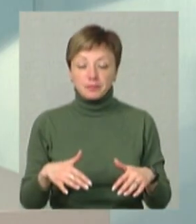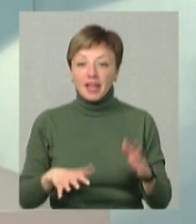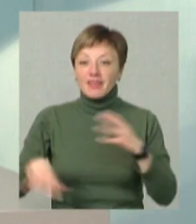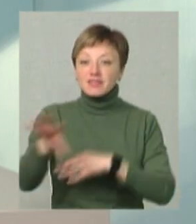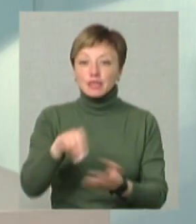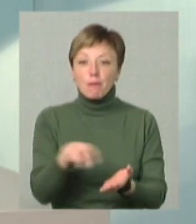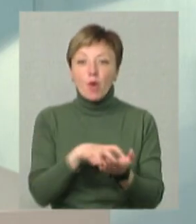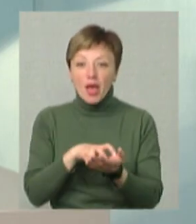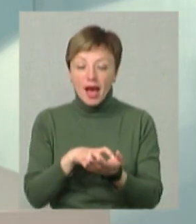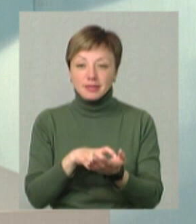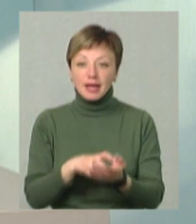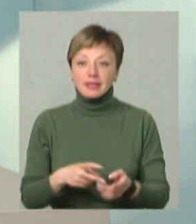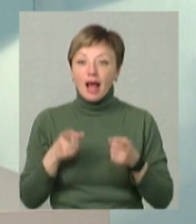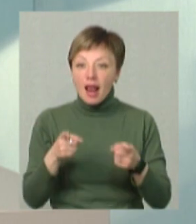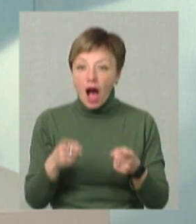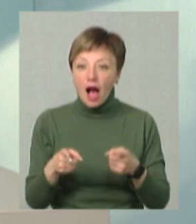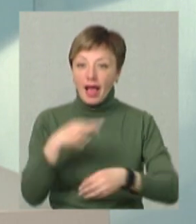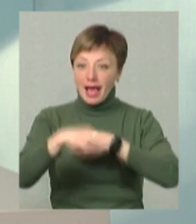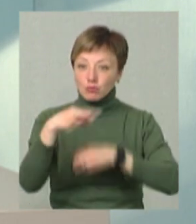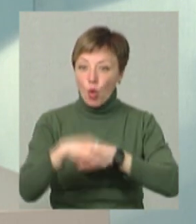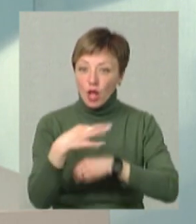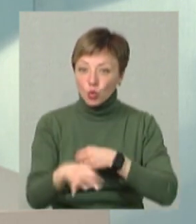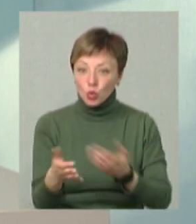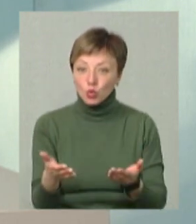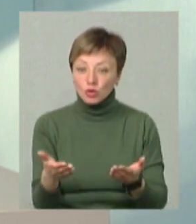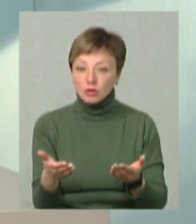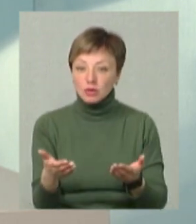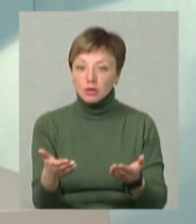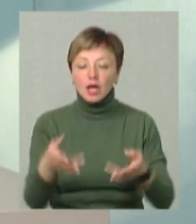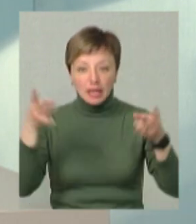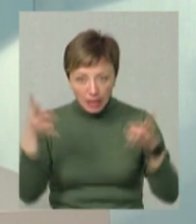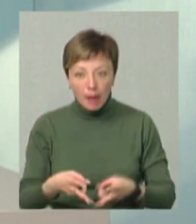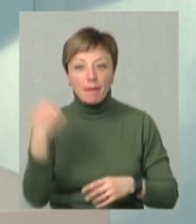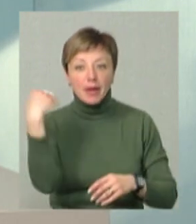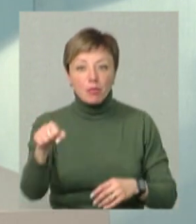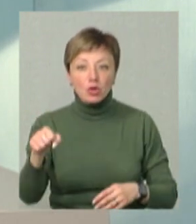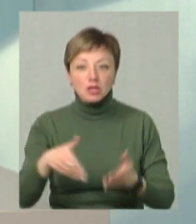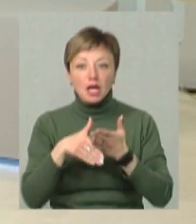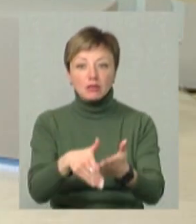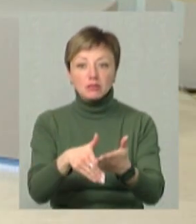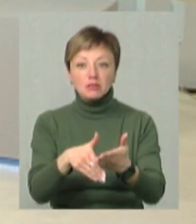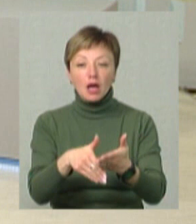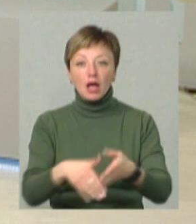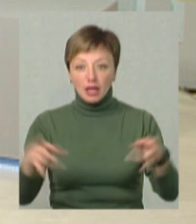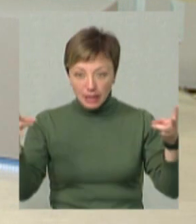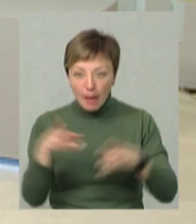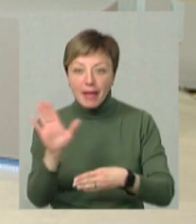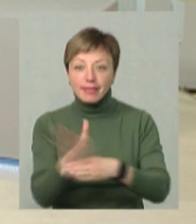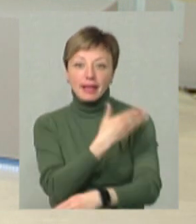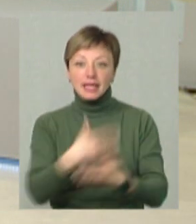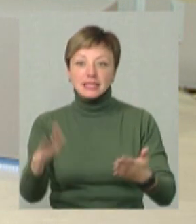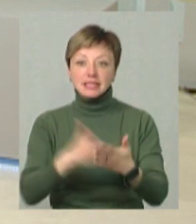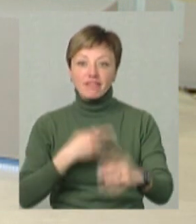всі бояться, залякані, їх експлуатують. І треба перемогти їх. То треба